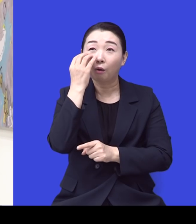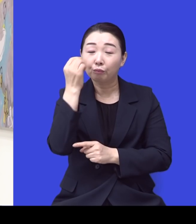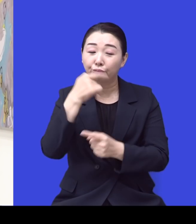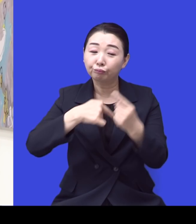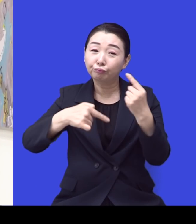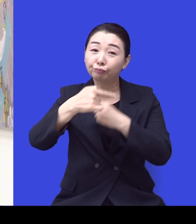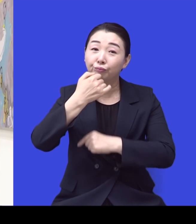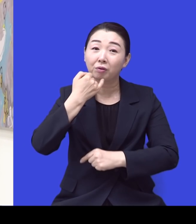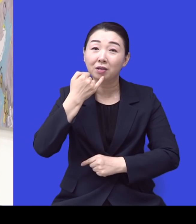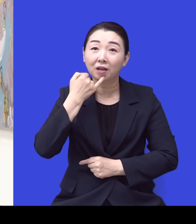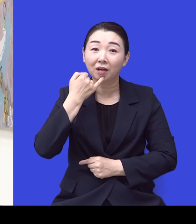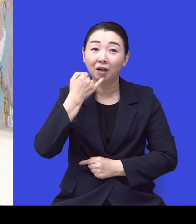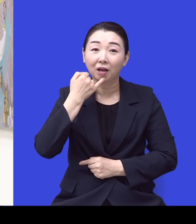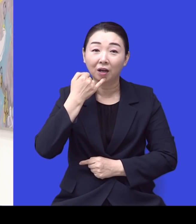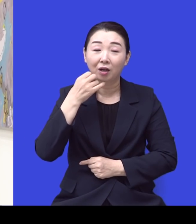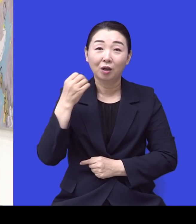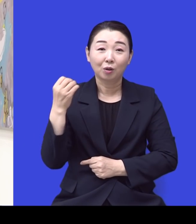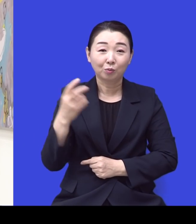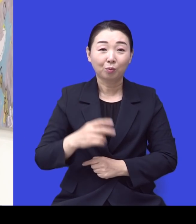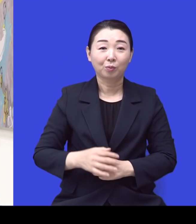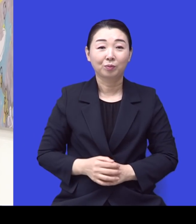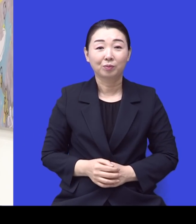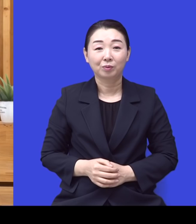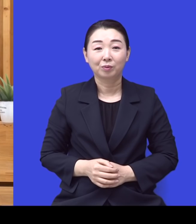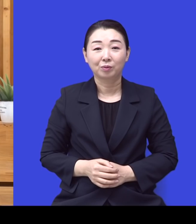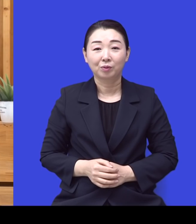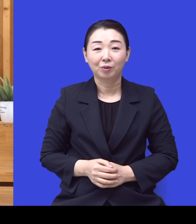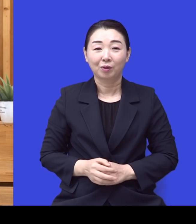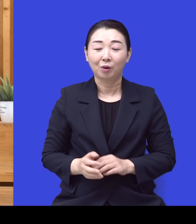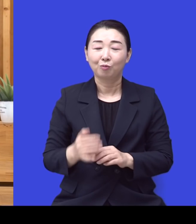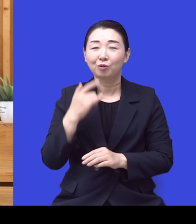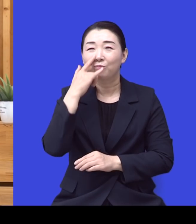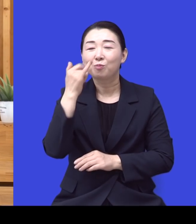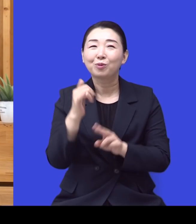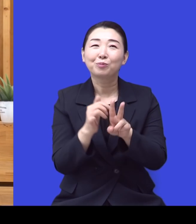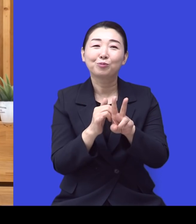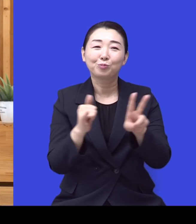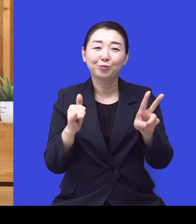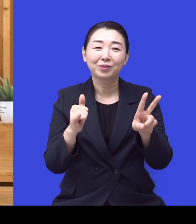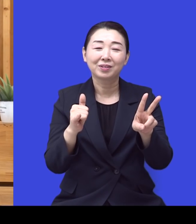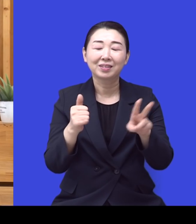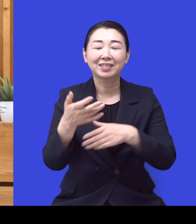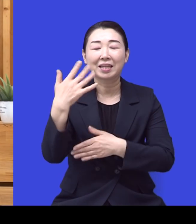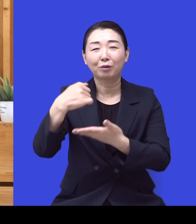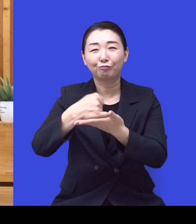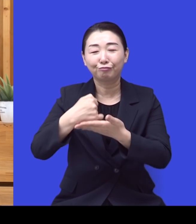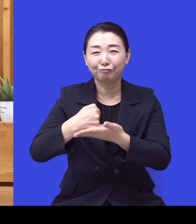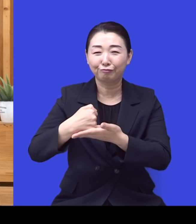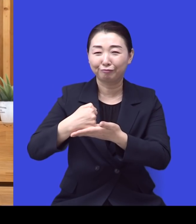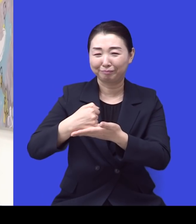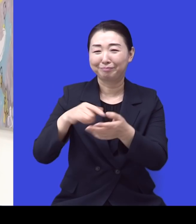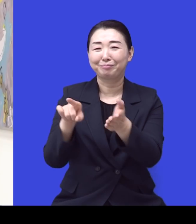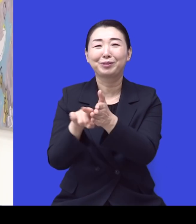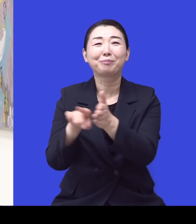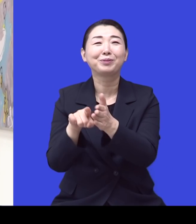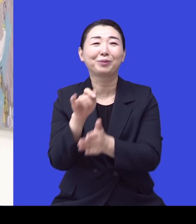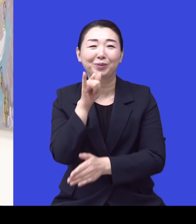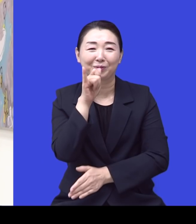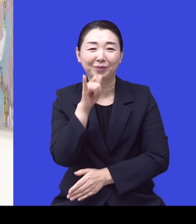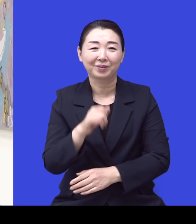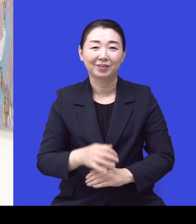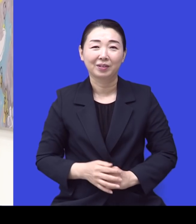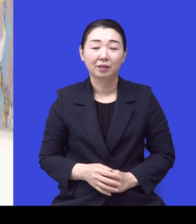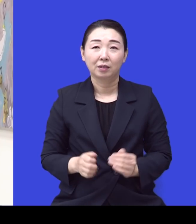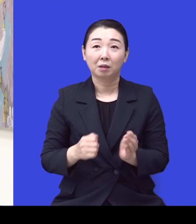보니까 네. 두 분이 이제 옛날부터 그 샤머니즘 속에 살았고 옛날 분이십니다. 네네네. 그러니까